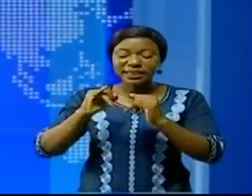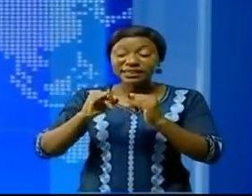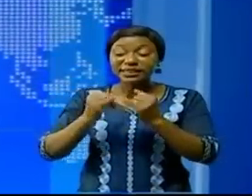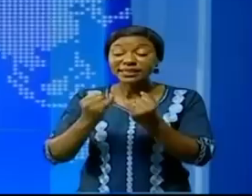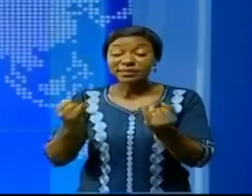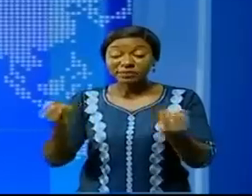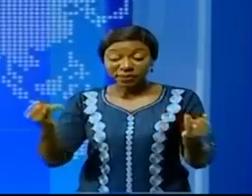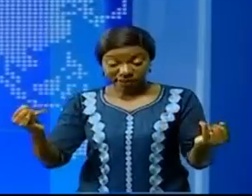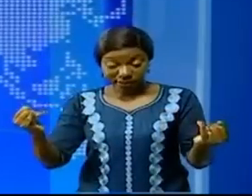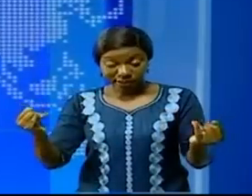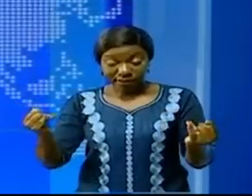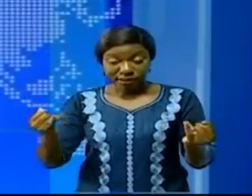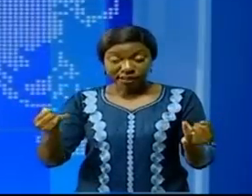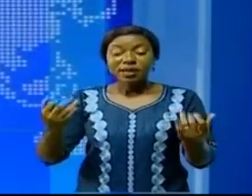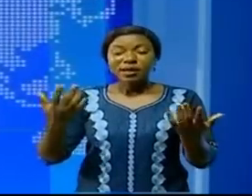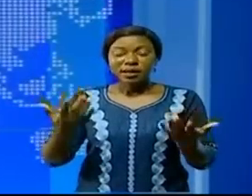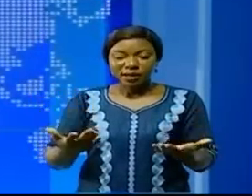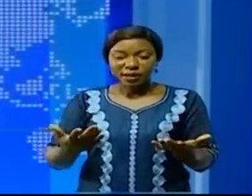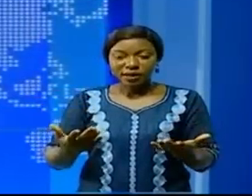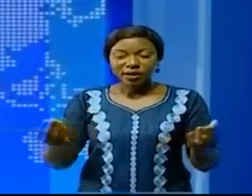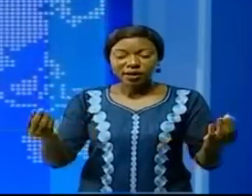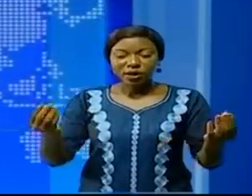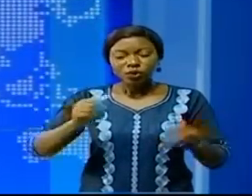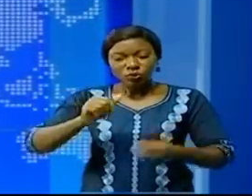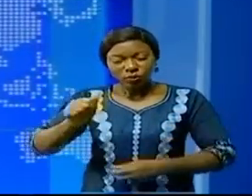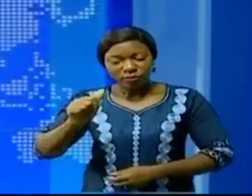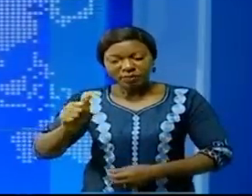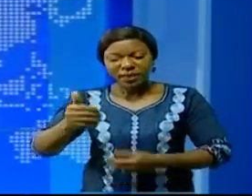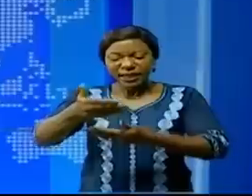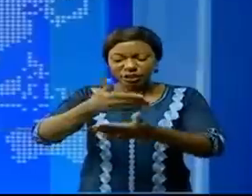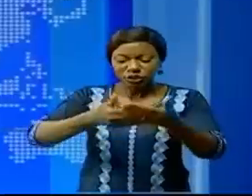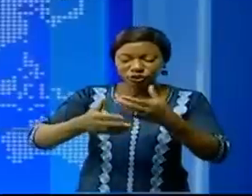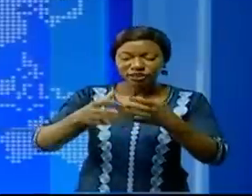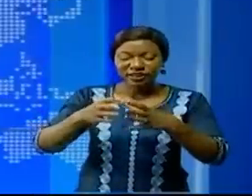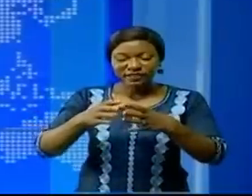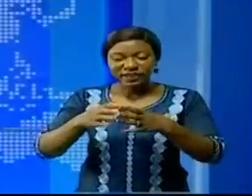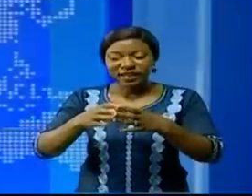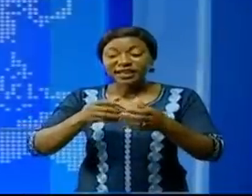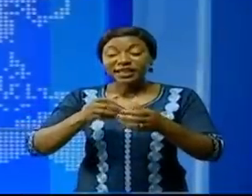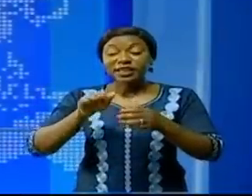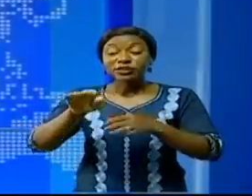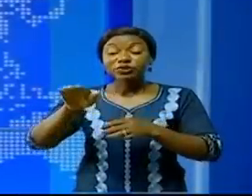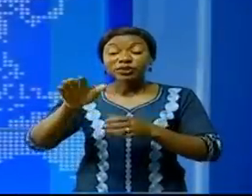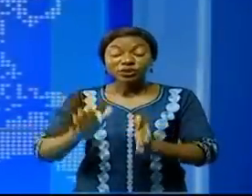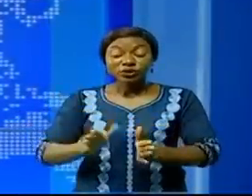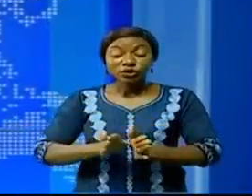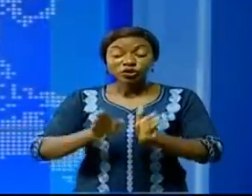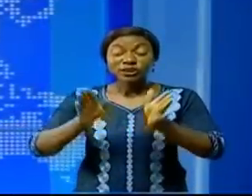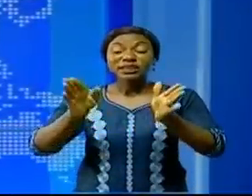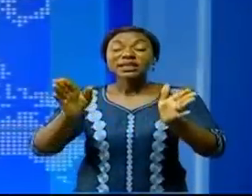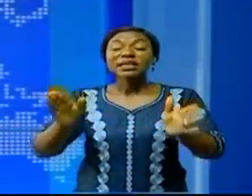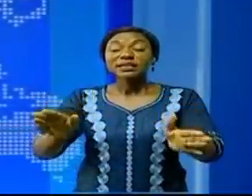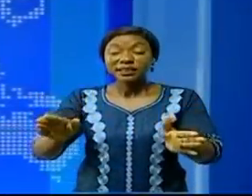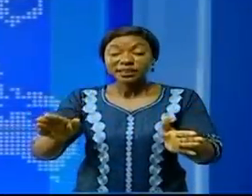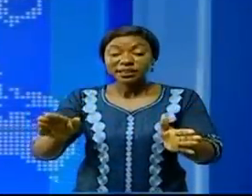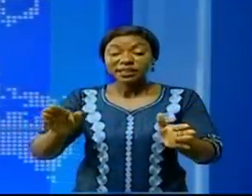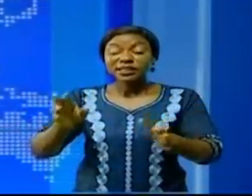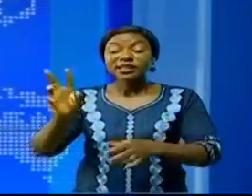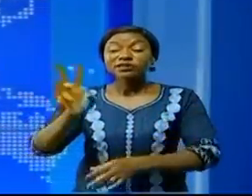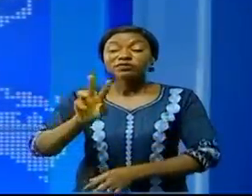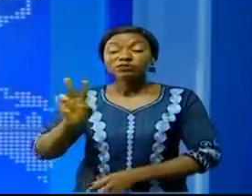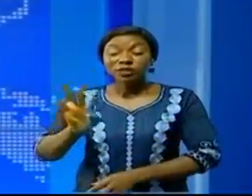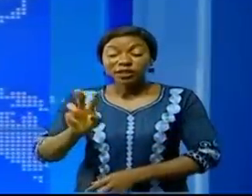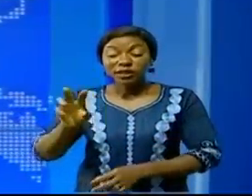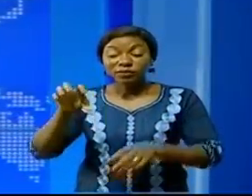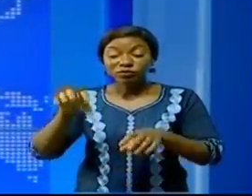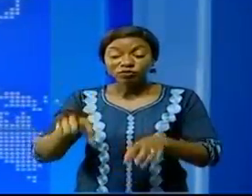Désiré Cachemire-Eberhand Kolongele a échangé avec le directeur général de Vodacom